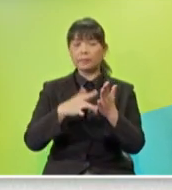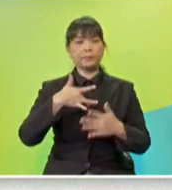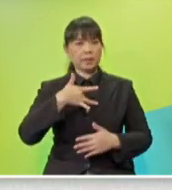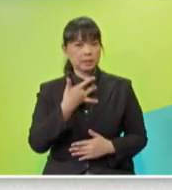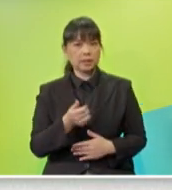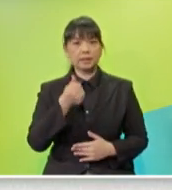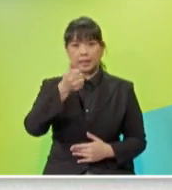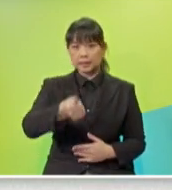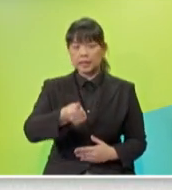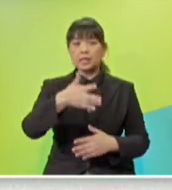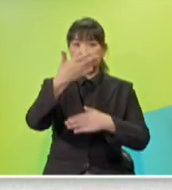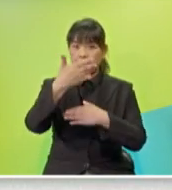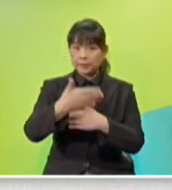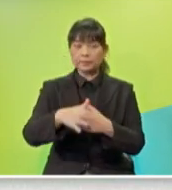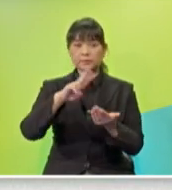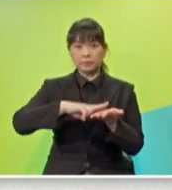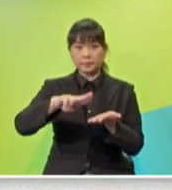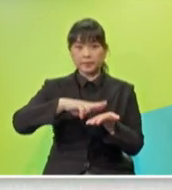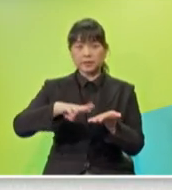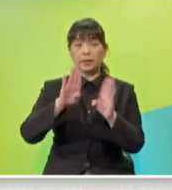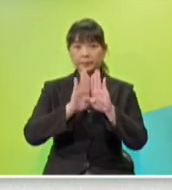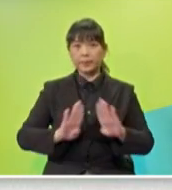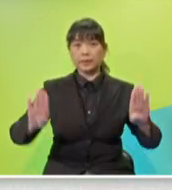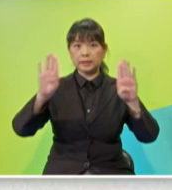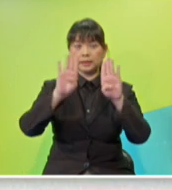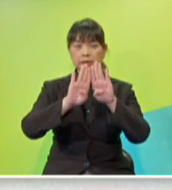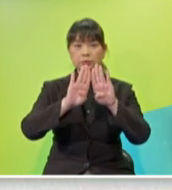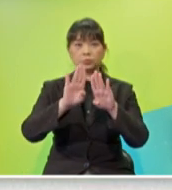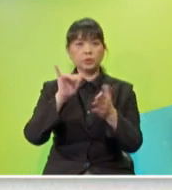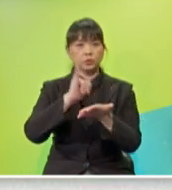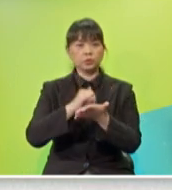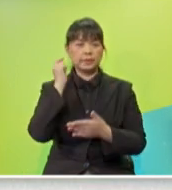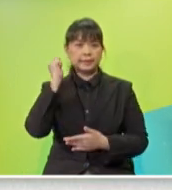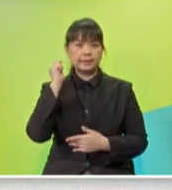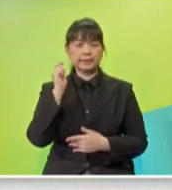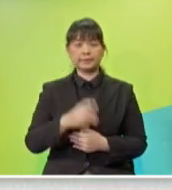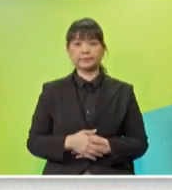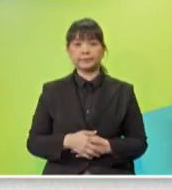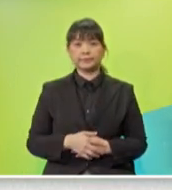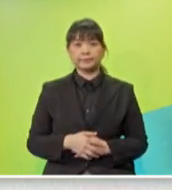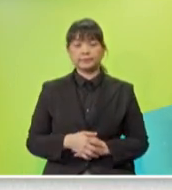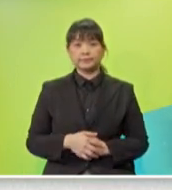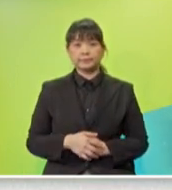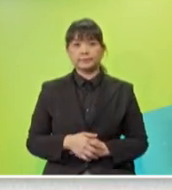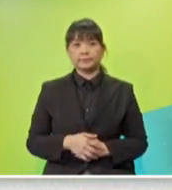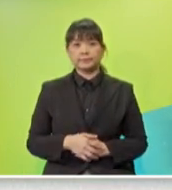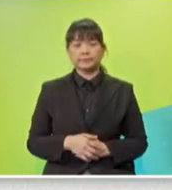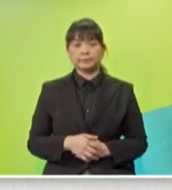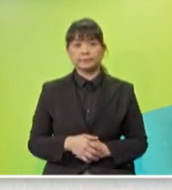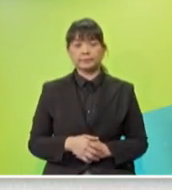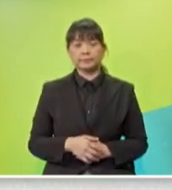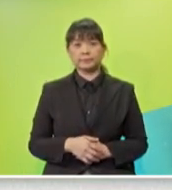Anda selepas membaca berita di atas berikan justifikasi anda